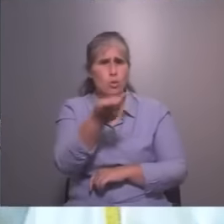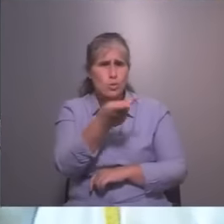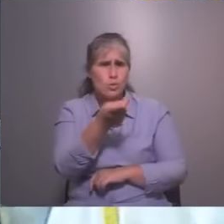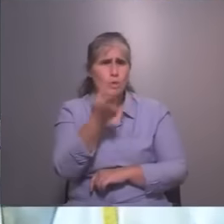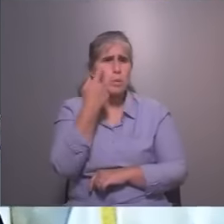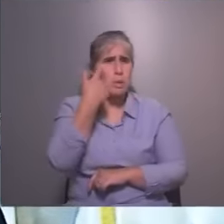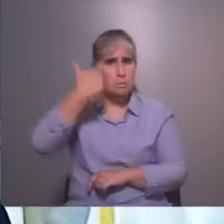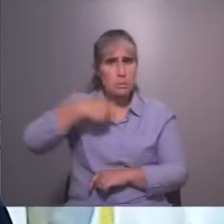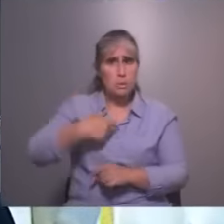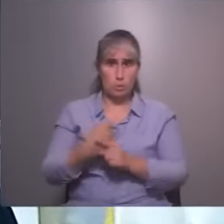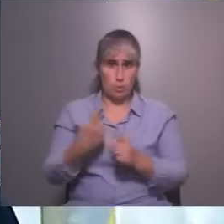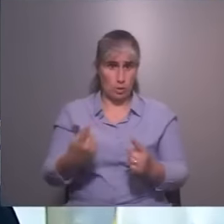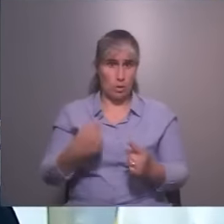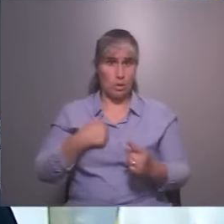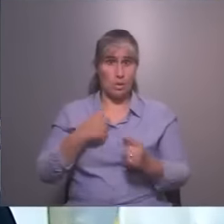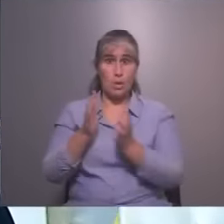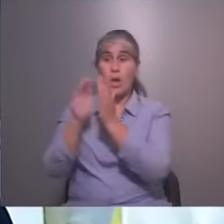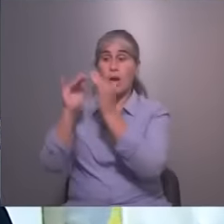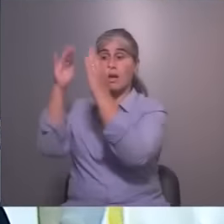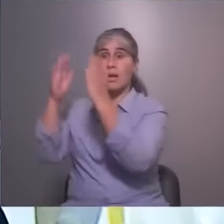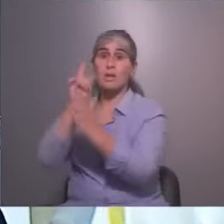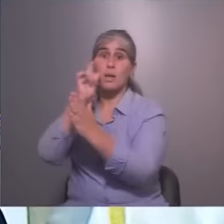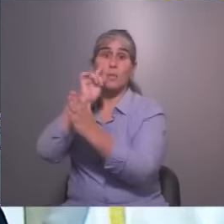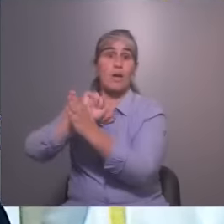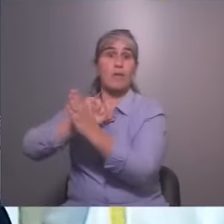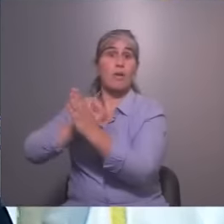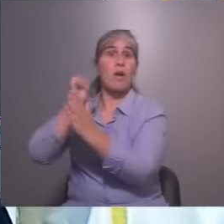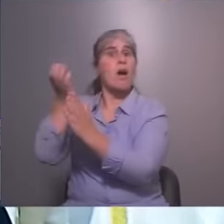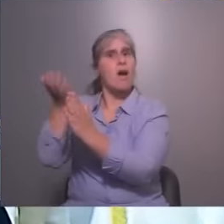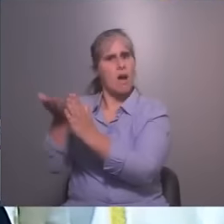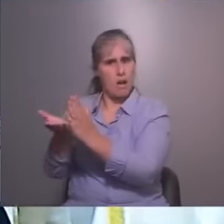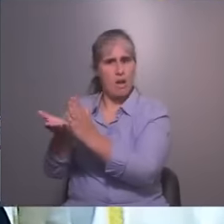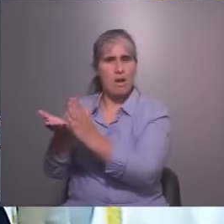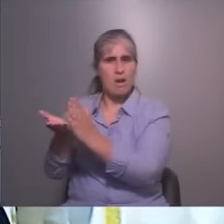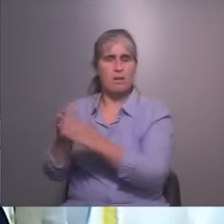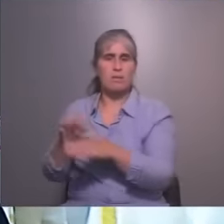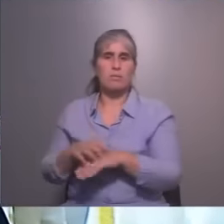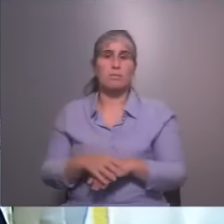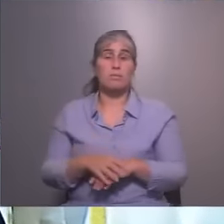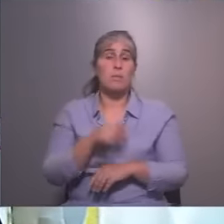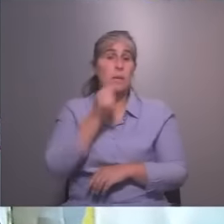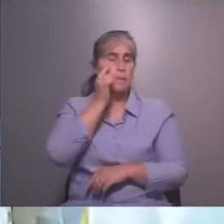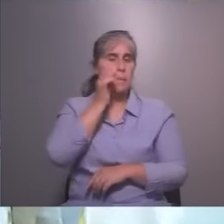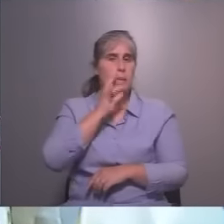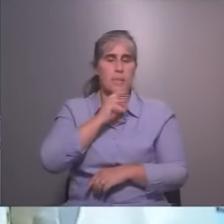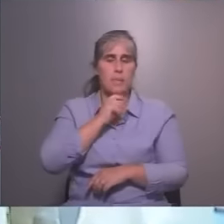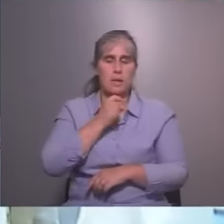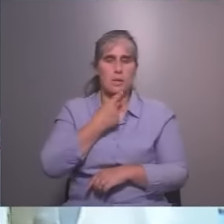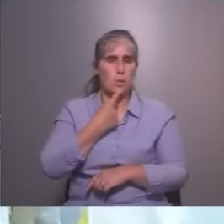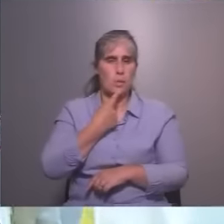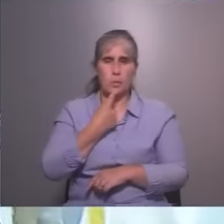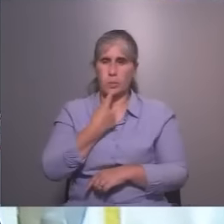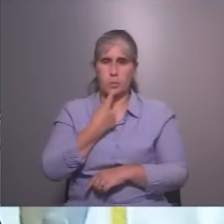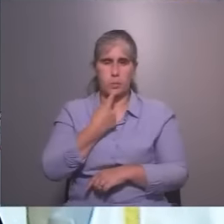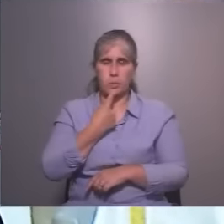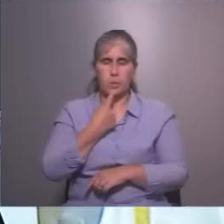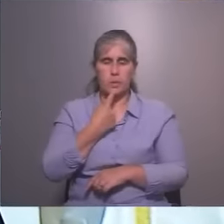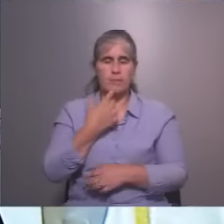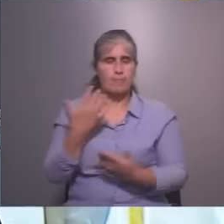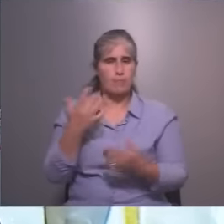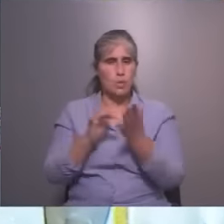twój i ja z bólem serca szukaliśmy ciebie. Lecz on im odpowiedział: Czemuście mnie